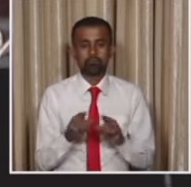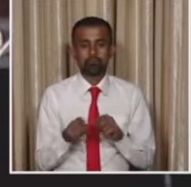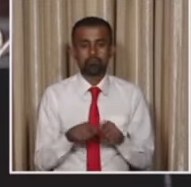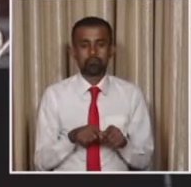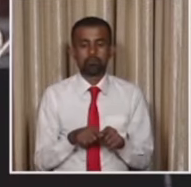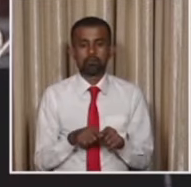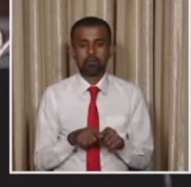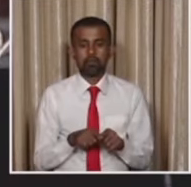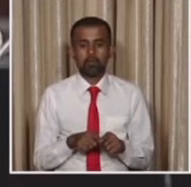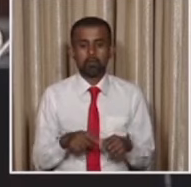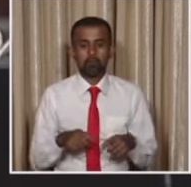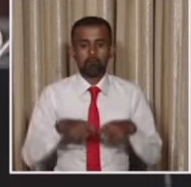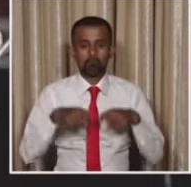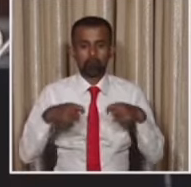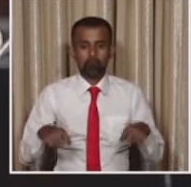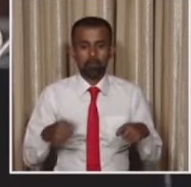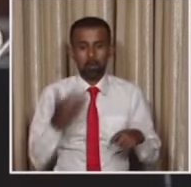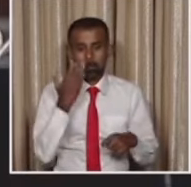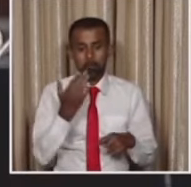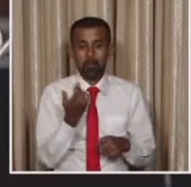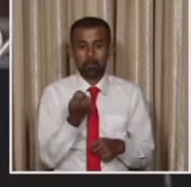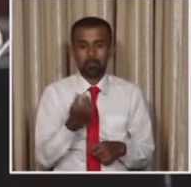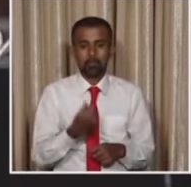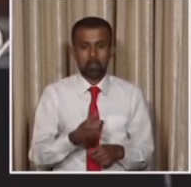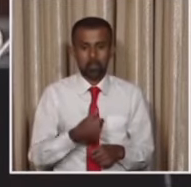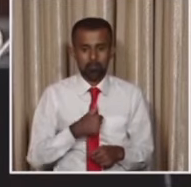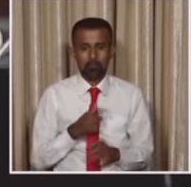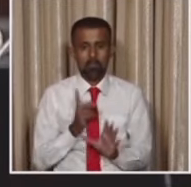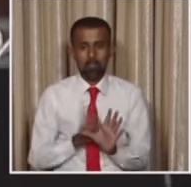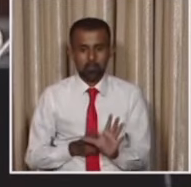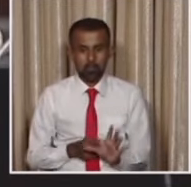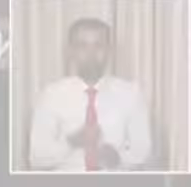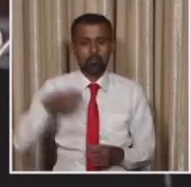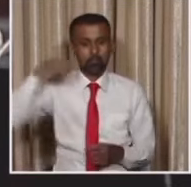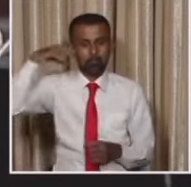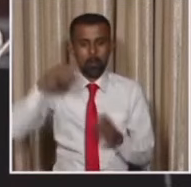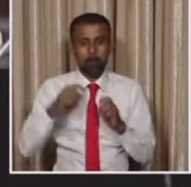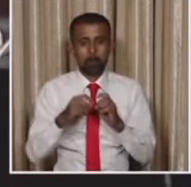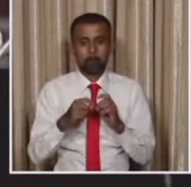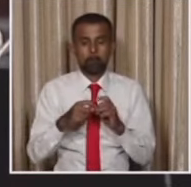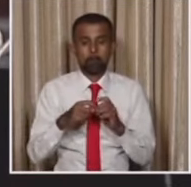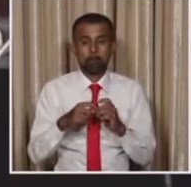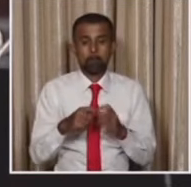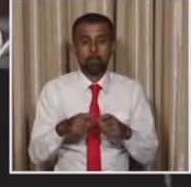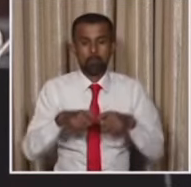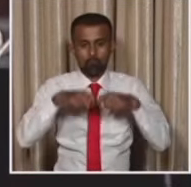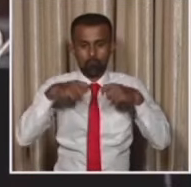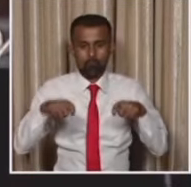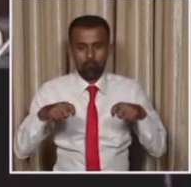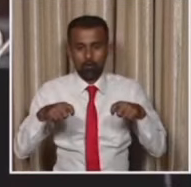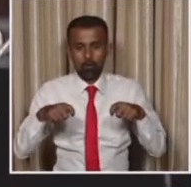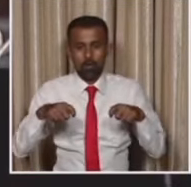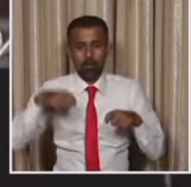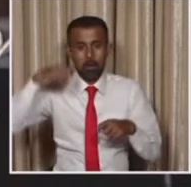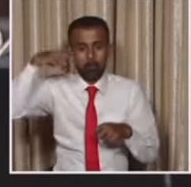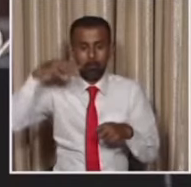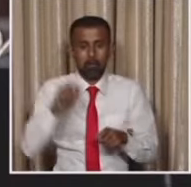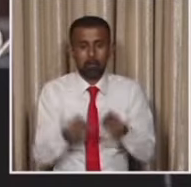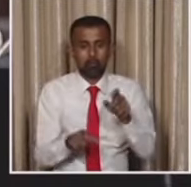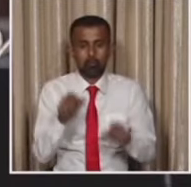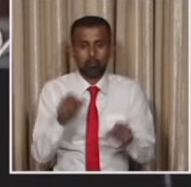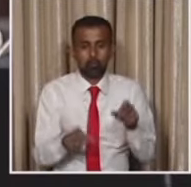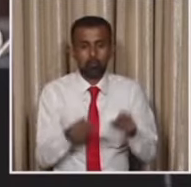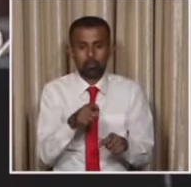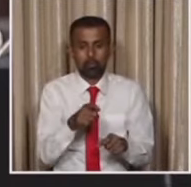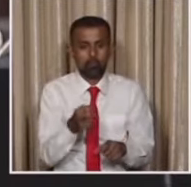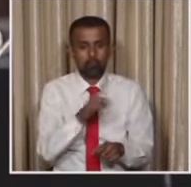මන්ත්‍රීතුමනි, පිරිවැය නිරූපිත මිල ක්‍රමයට එකඟයි. මම හැමදාම පෙනී හිටියේ කාරණා විදුලියේ පිරිවැය විදුලි බල පාරිභෝගිකයා මිස